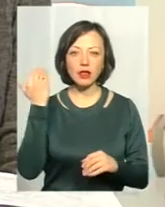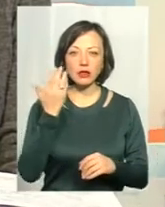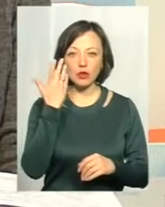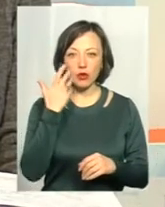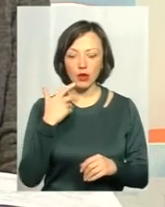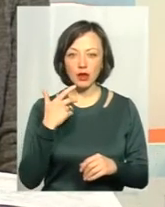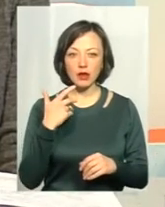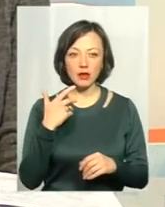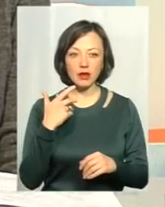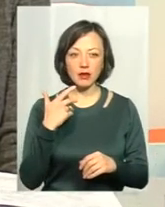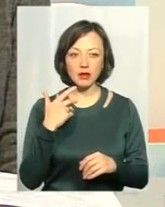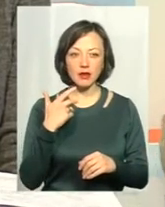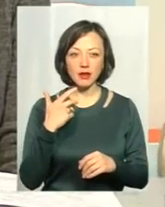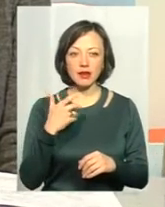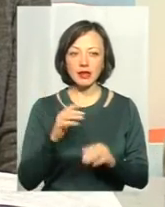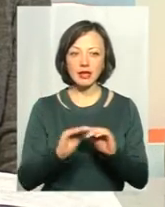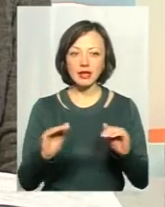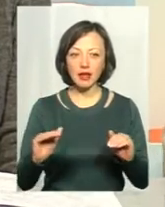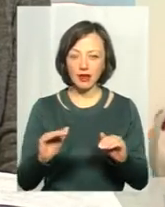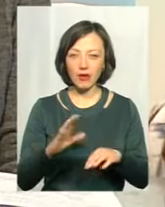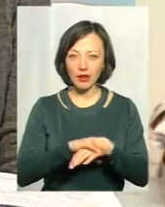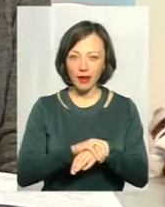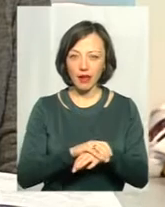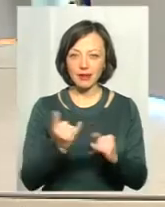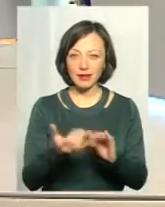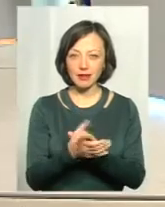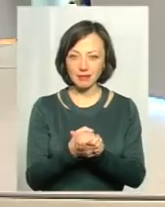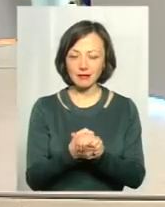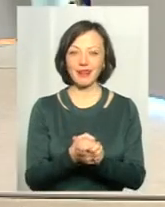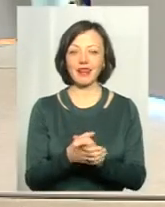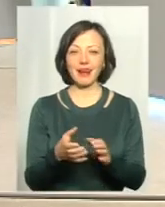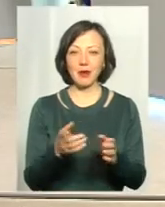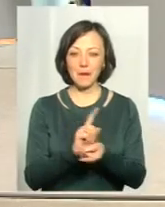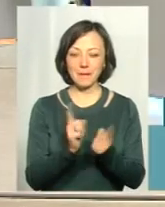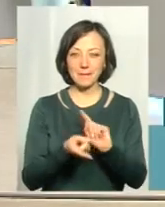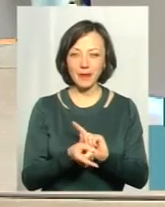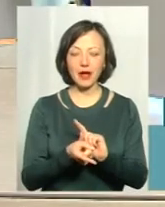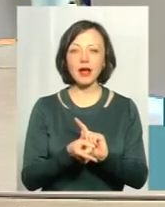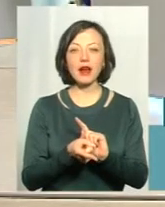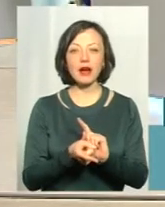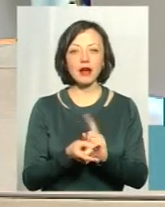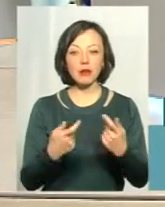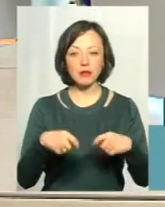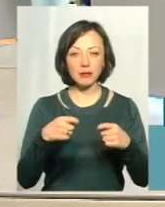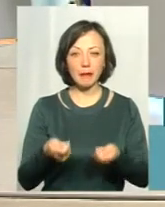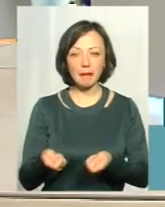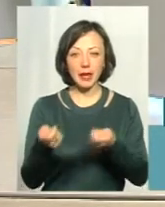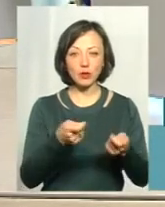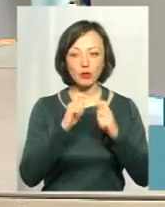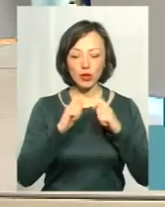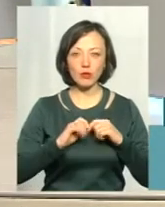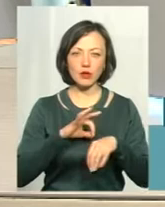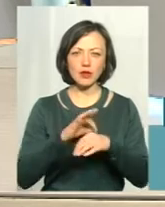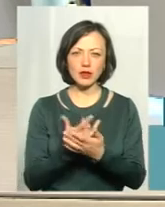коли ловили отак за руку дітей, зараз ловлять за руку, дружба між нами. Вони приносять нам подарунки. Ми